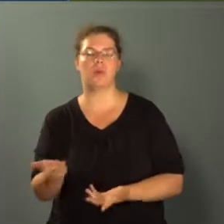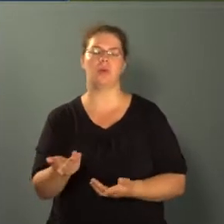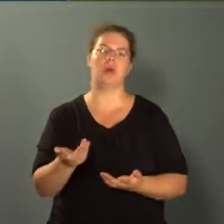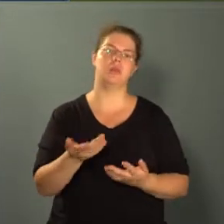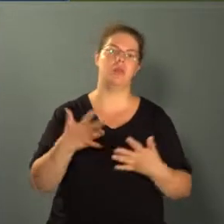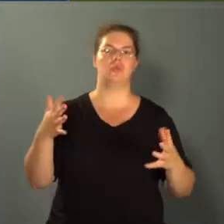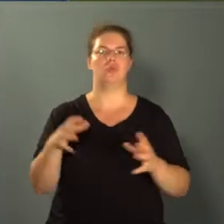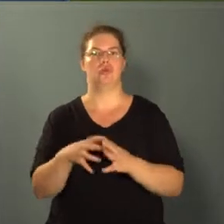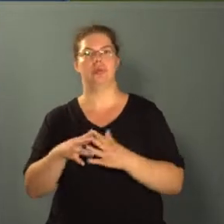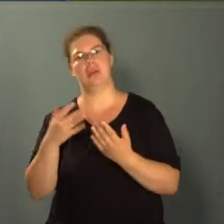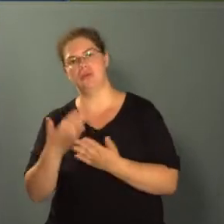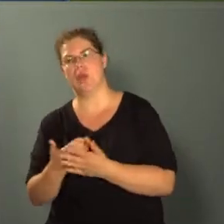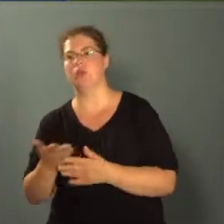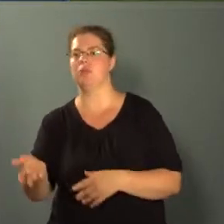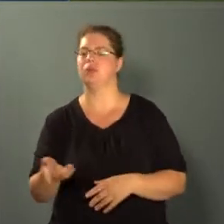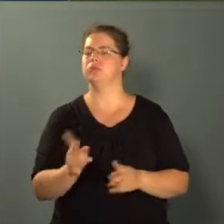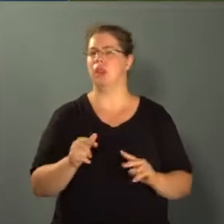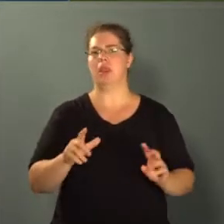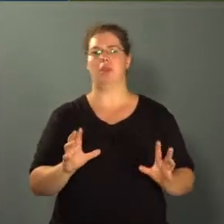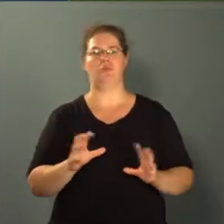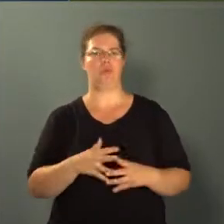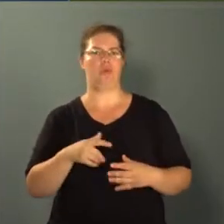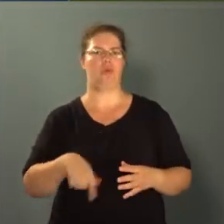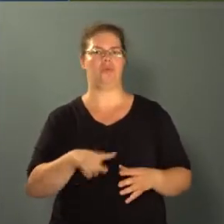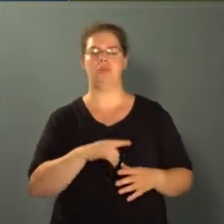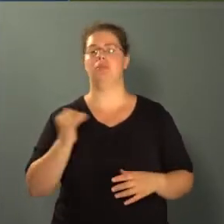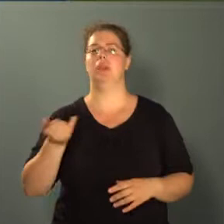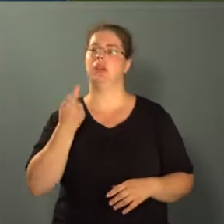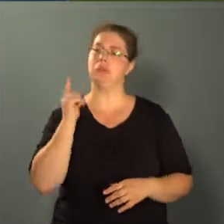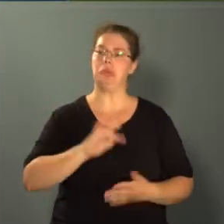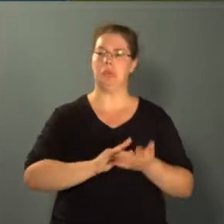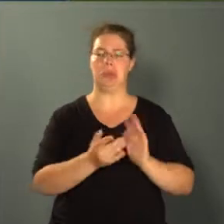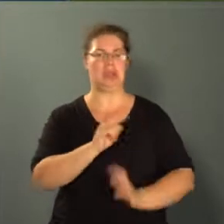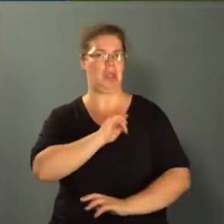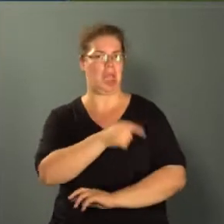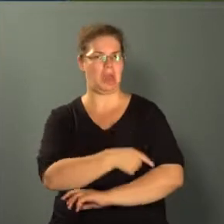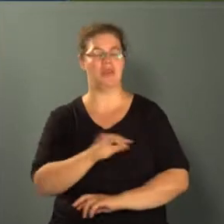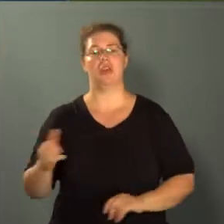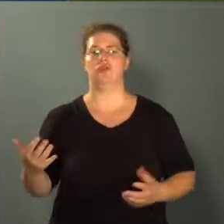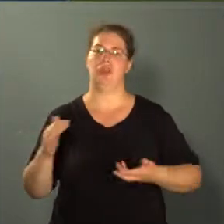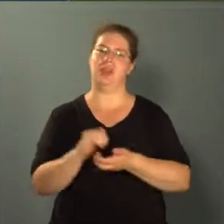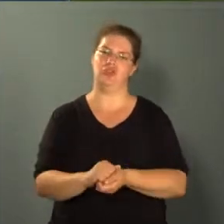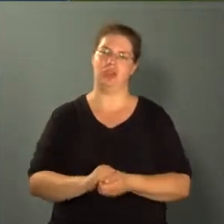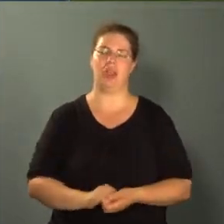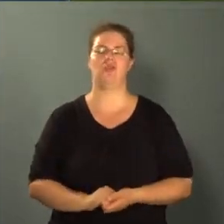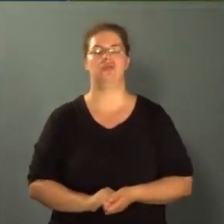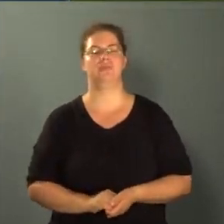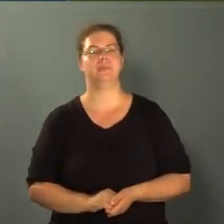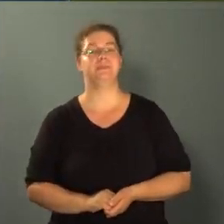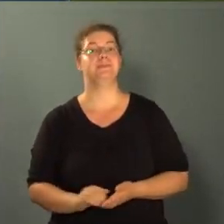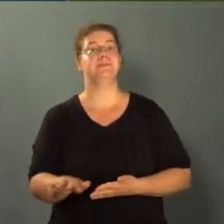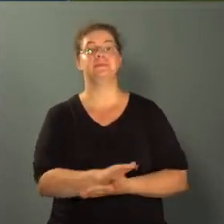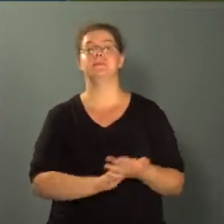csapatokat, a gazdagabbakat, hogy ez a közösség ez mindig is tudja mutatni, hogy erős és egységes. Milyen